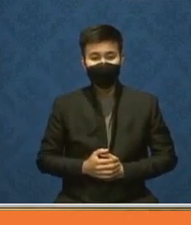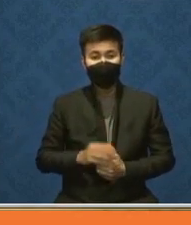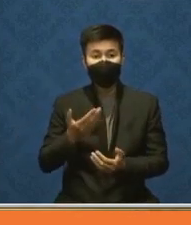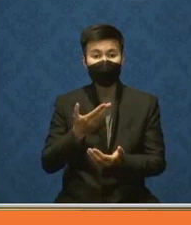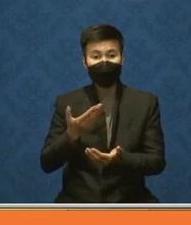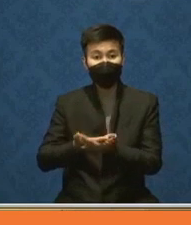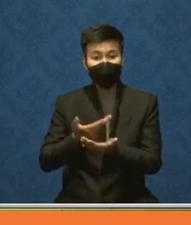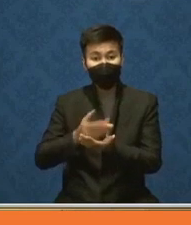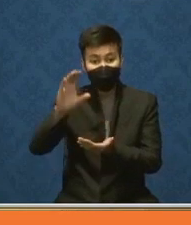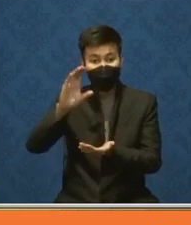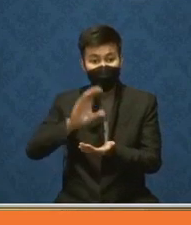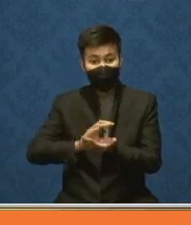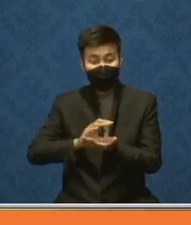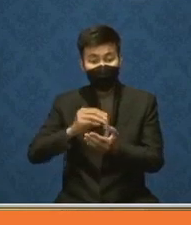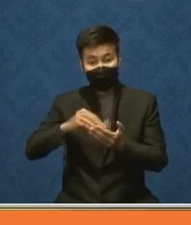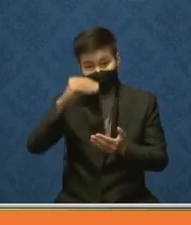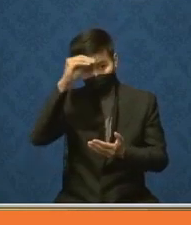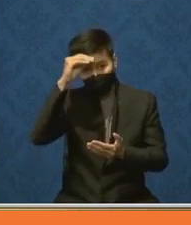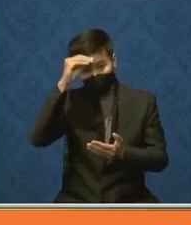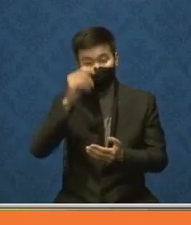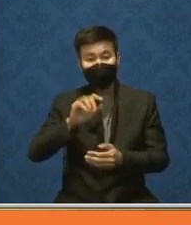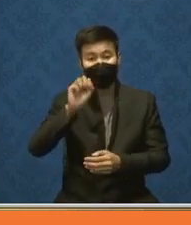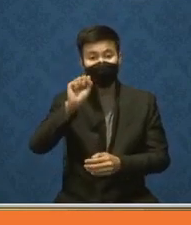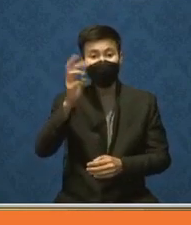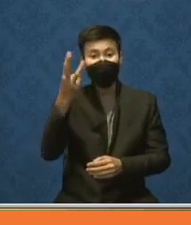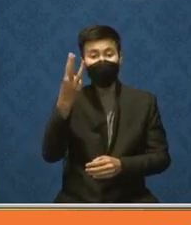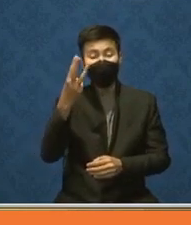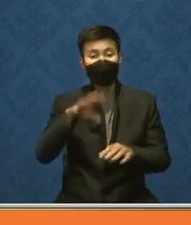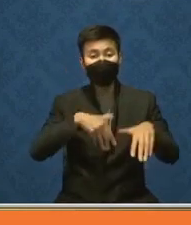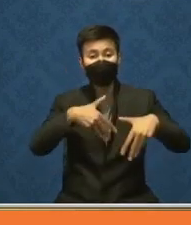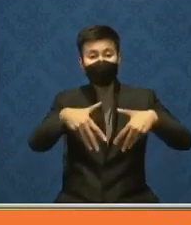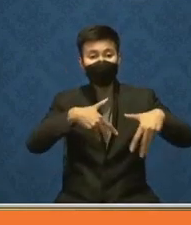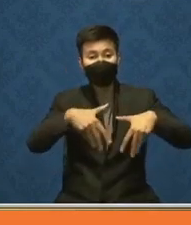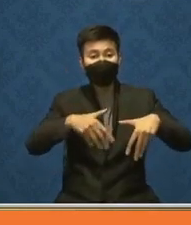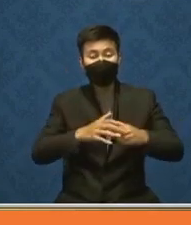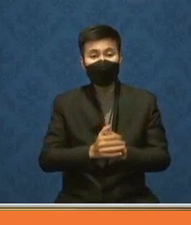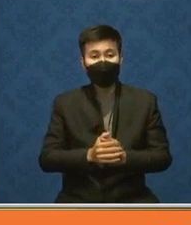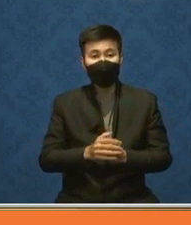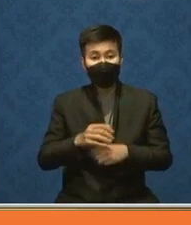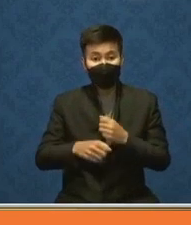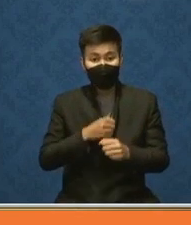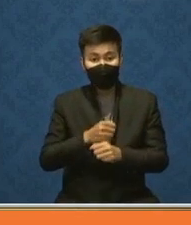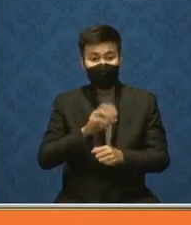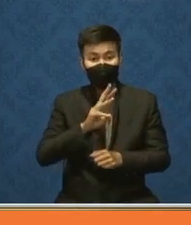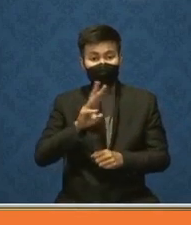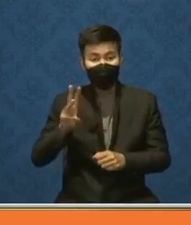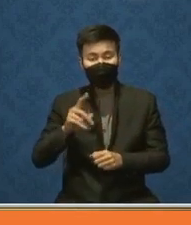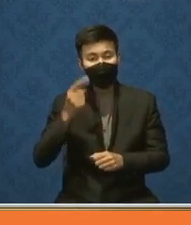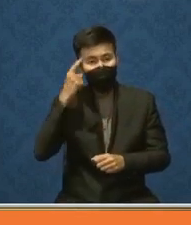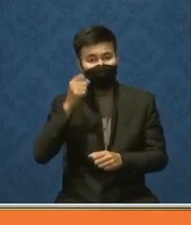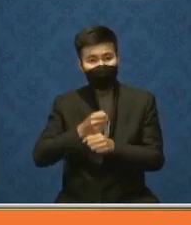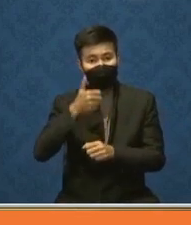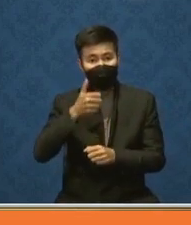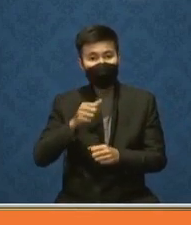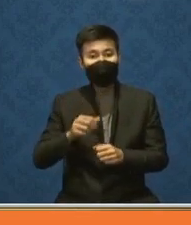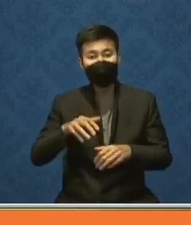ส่วนที่มาของงบประมาณครับของทั้งฟื้นฟูการศึกษาและสวัสดิการประชาชนนะครับพวกเรายืนยันครับจริงๆทำได้เลยนะครับในปี